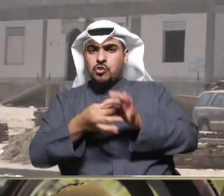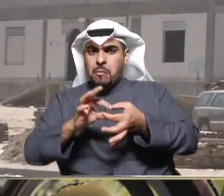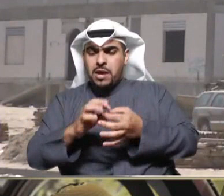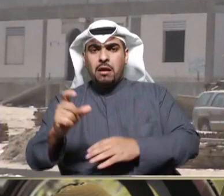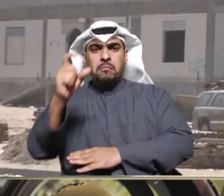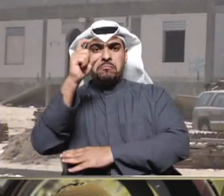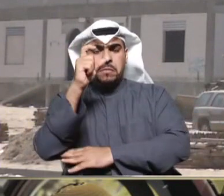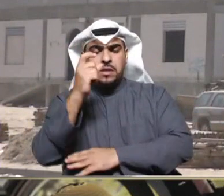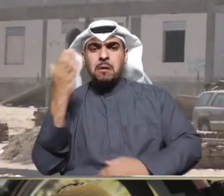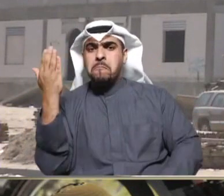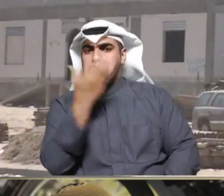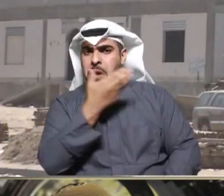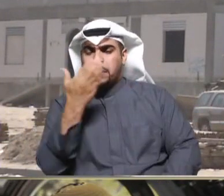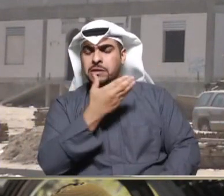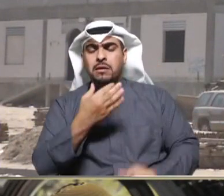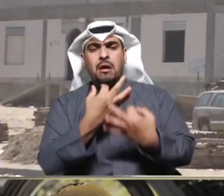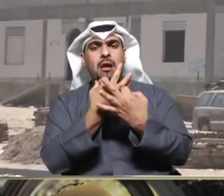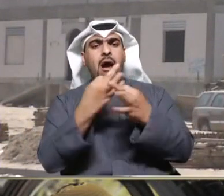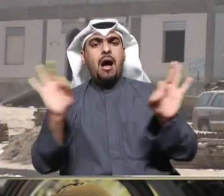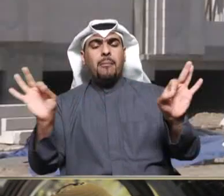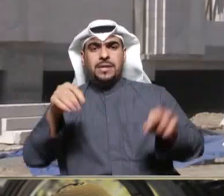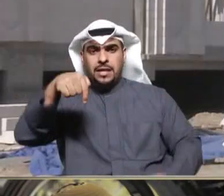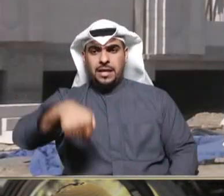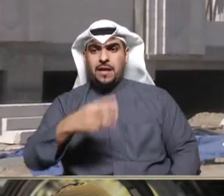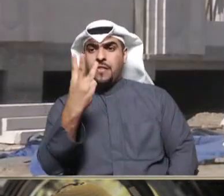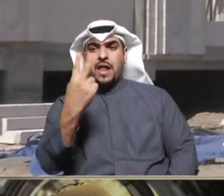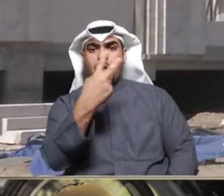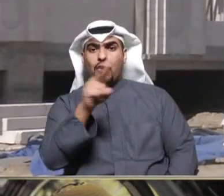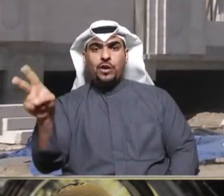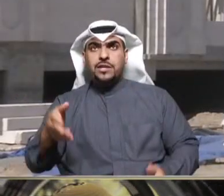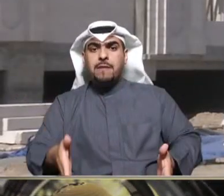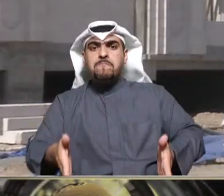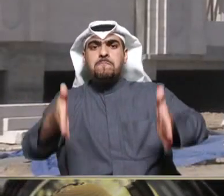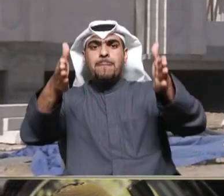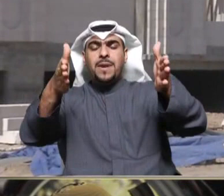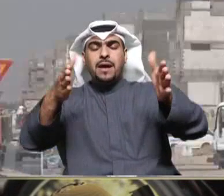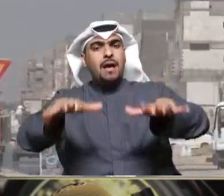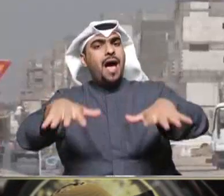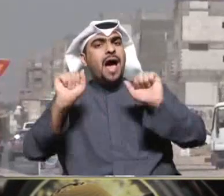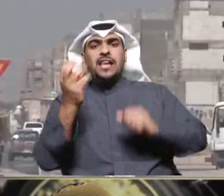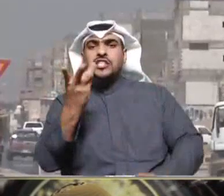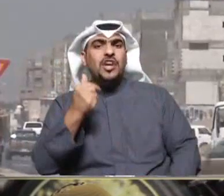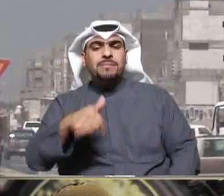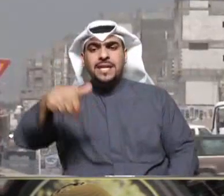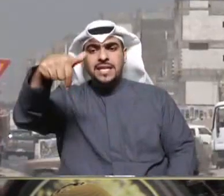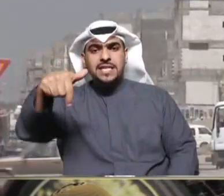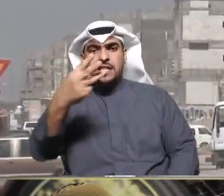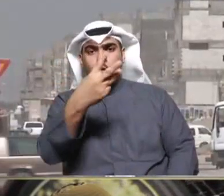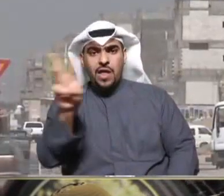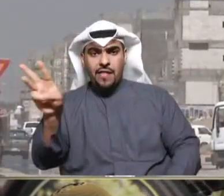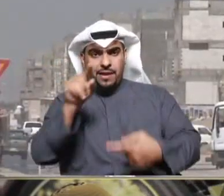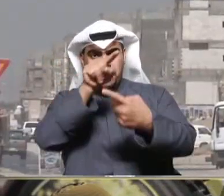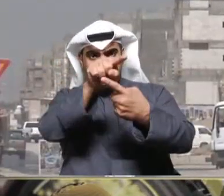العقد الثالث الذي يحتوي على 23 مبنى عام، وصلت نسبة الإنجاز إلى